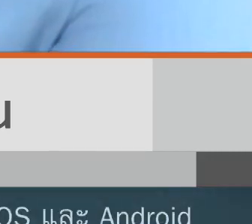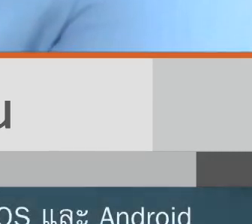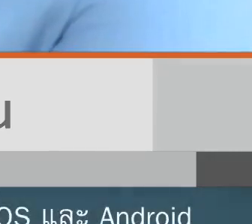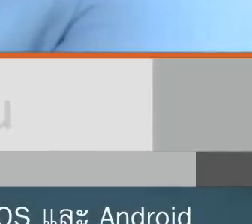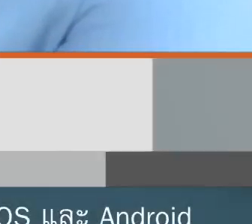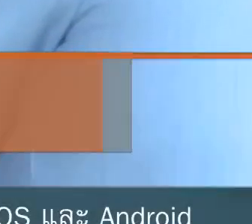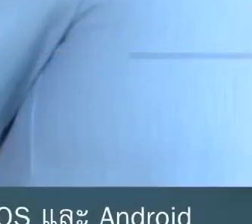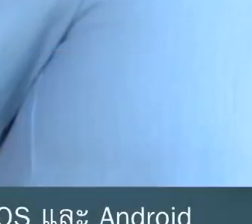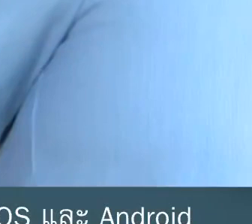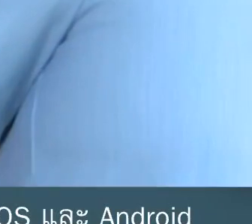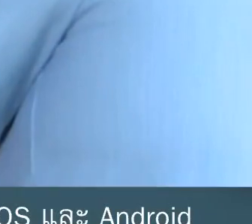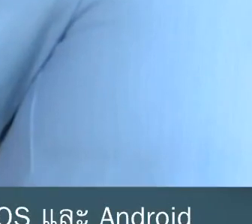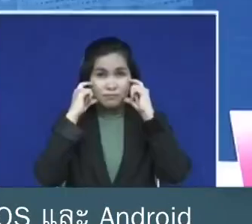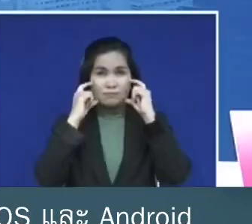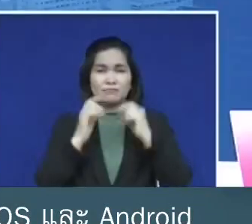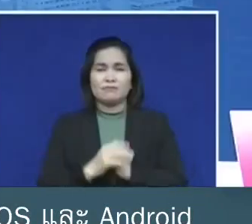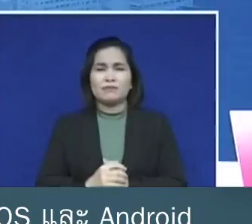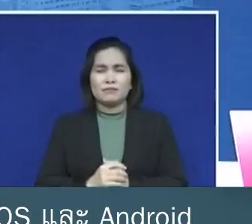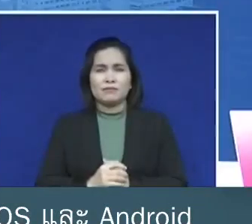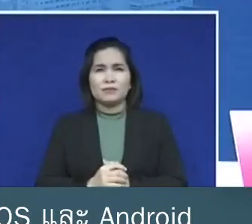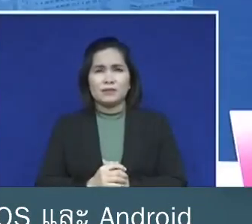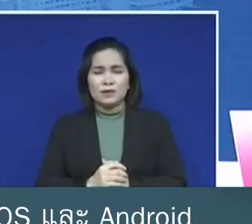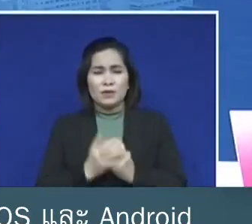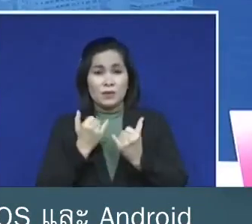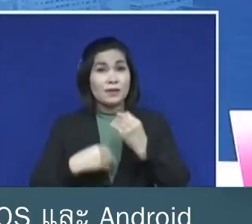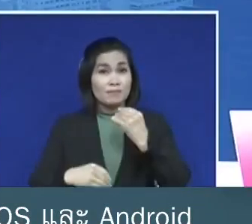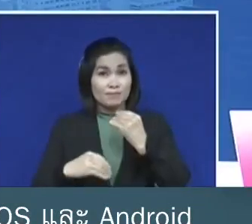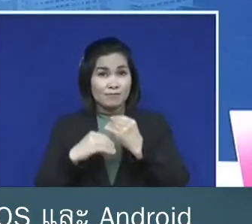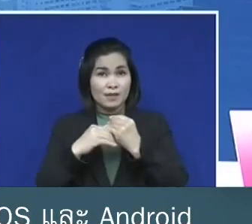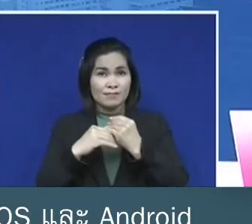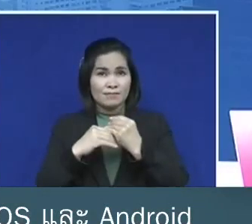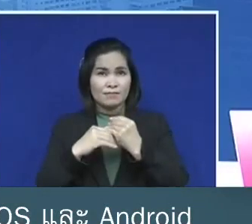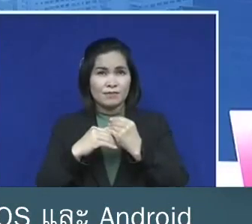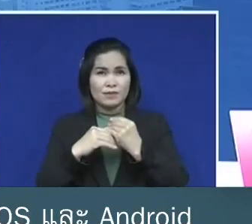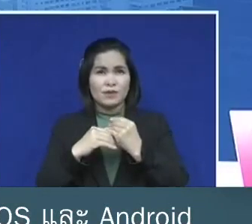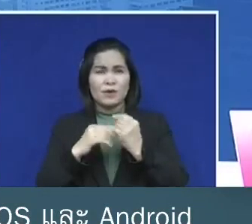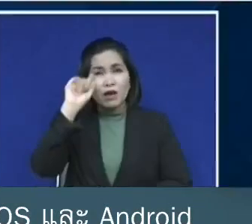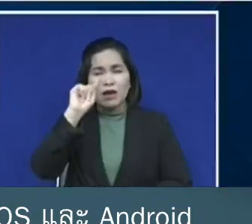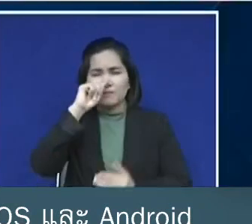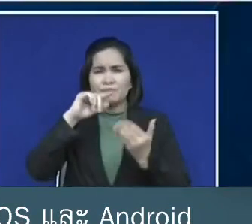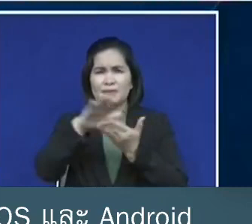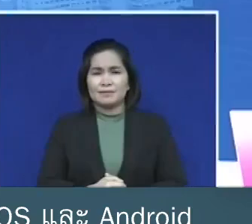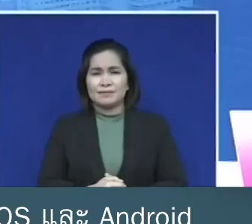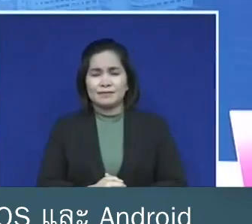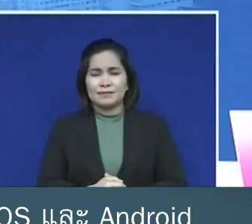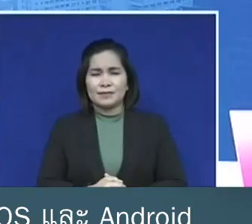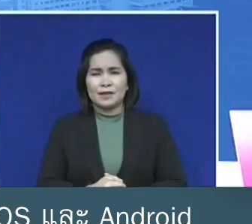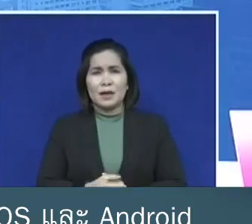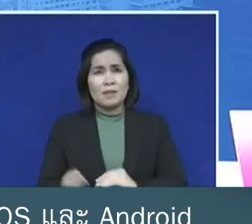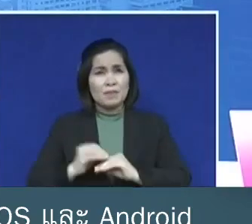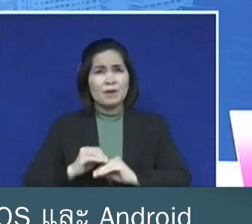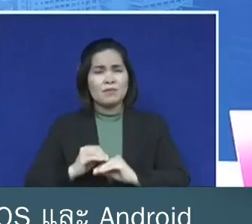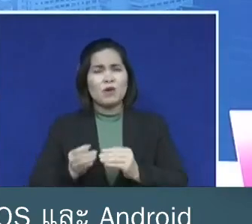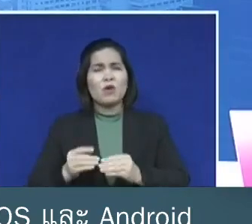หากแรงงานข้ามชาติเกิดเจ็บปวดก็จะนำมารักษาที่โรงพยาบาลสนามในพื้นที่ควบคุมโรคครับอ่ะณโรงพยาบาล